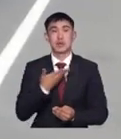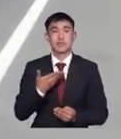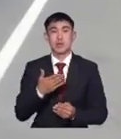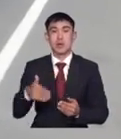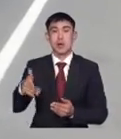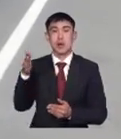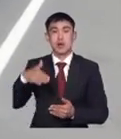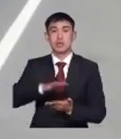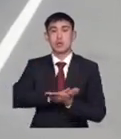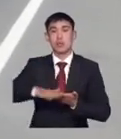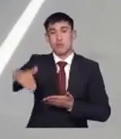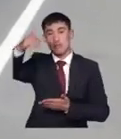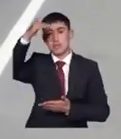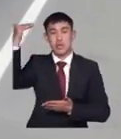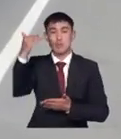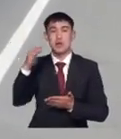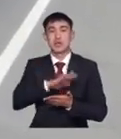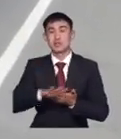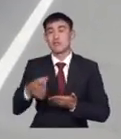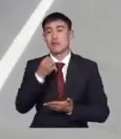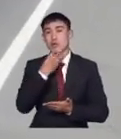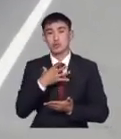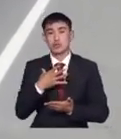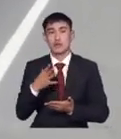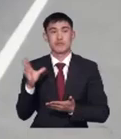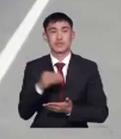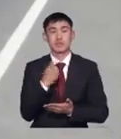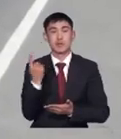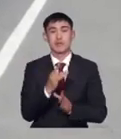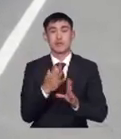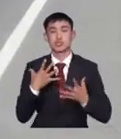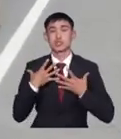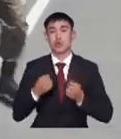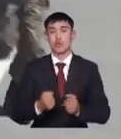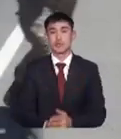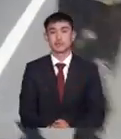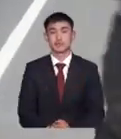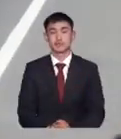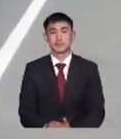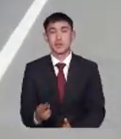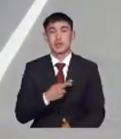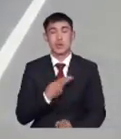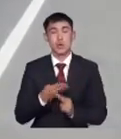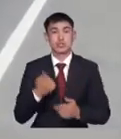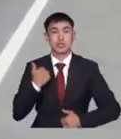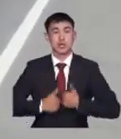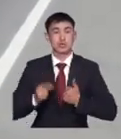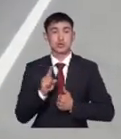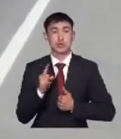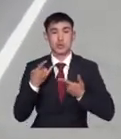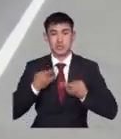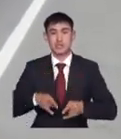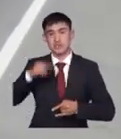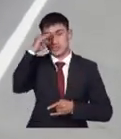голубого неба, всего самого хорошего, всем в первую очередь здоровья. Я очень горжусь тем, что